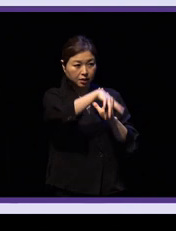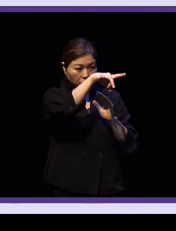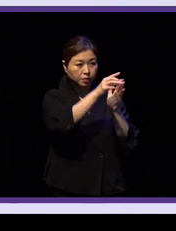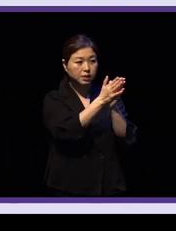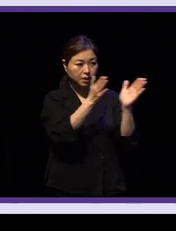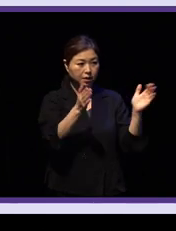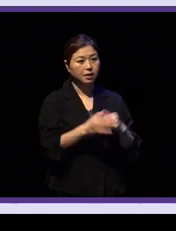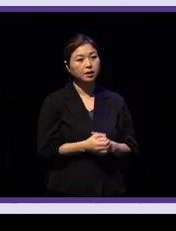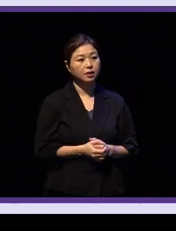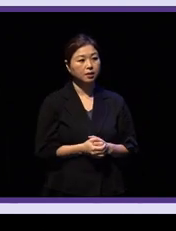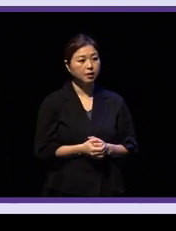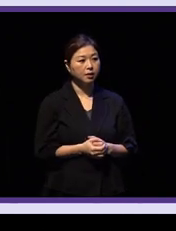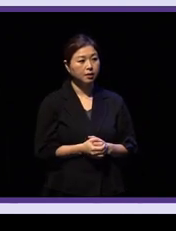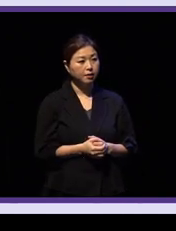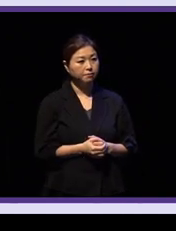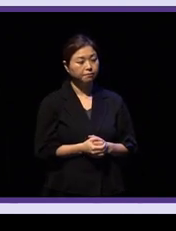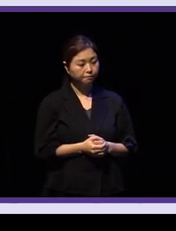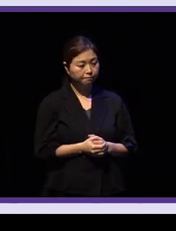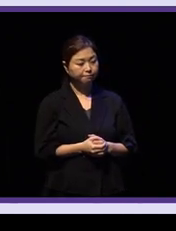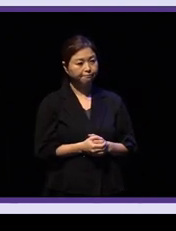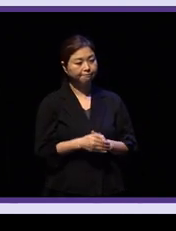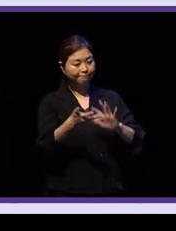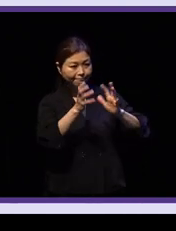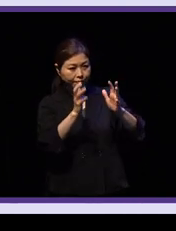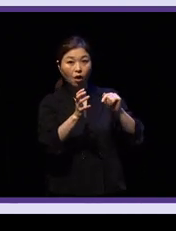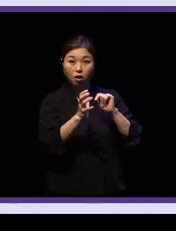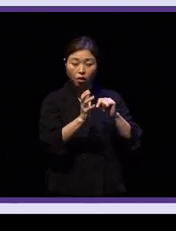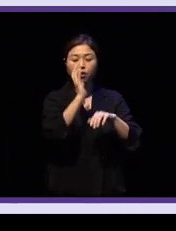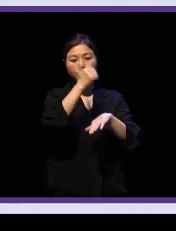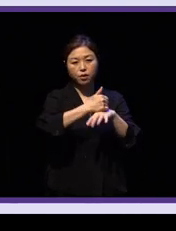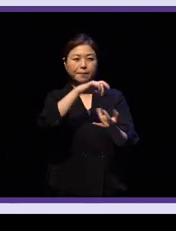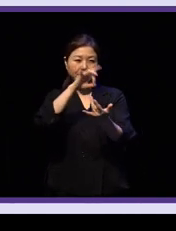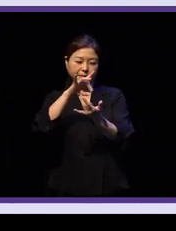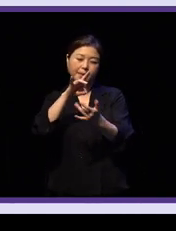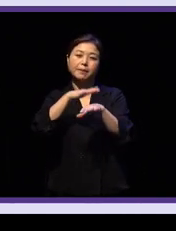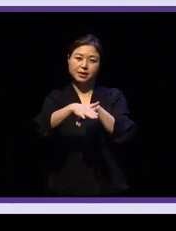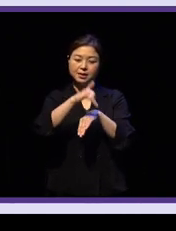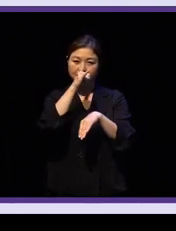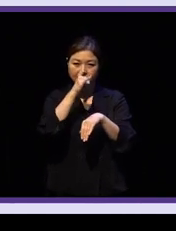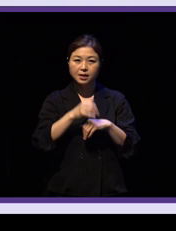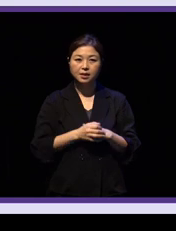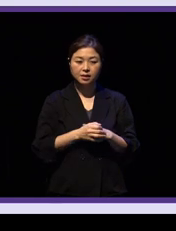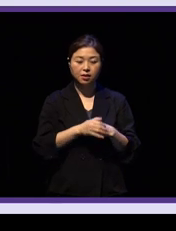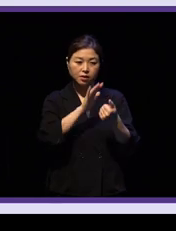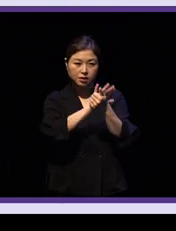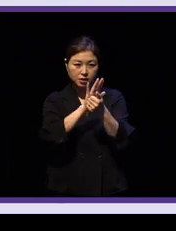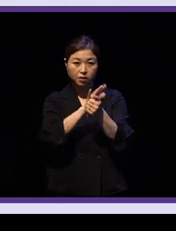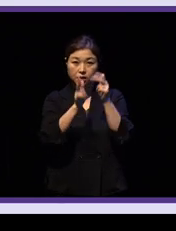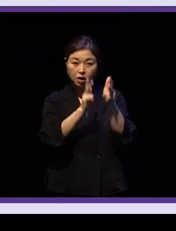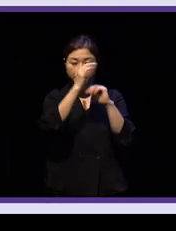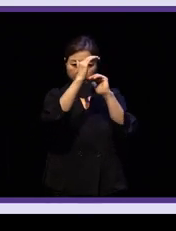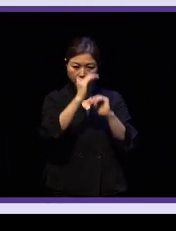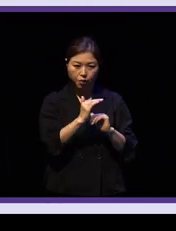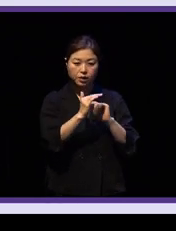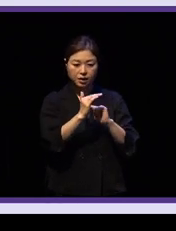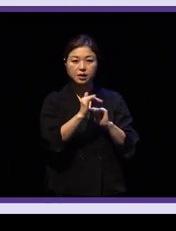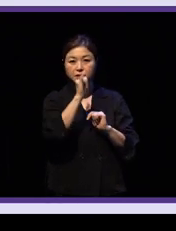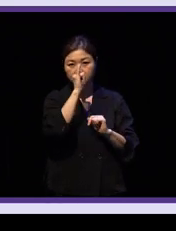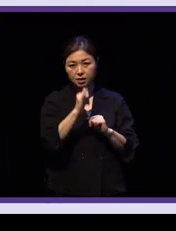실시한 사업이고 컨설시험을 전제로 하고 있기 때문에 지원사업 예시를 좀 적어 봤구요이 내용은